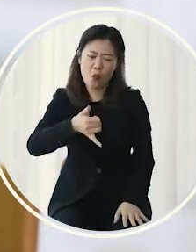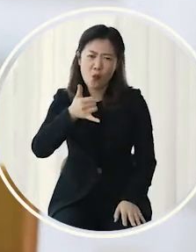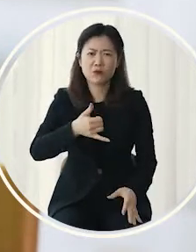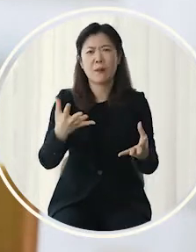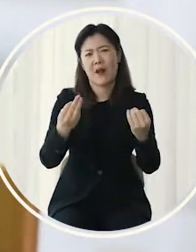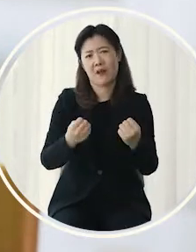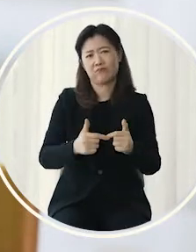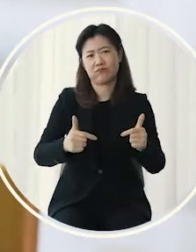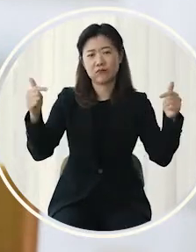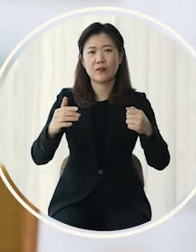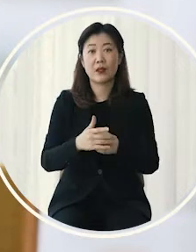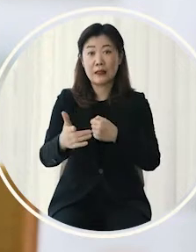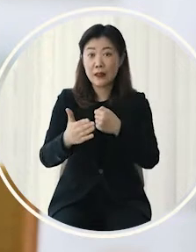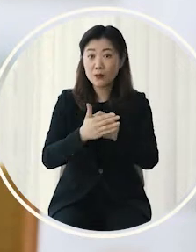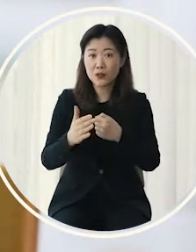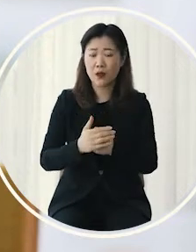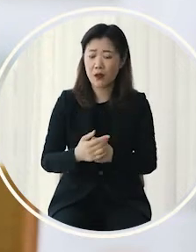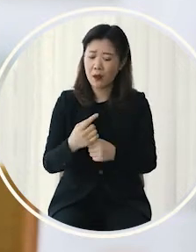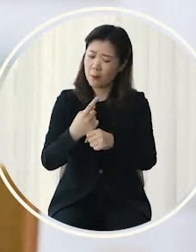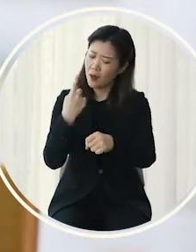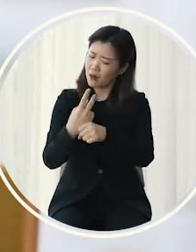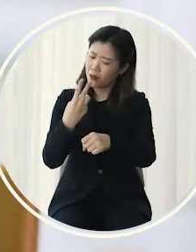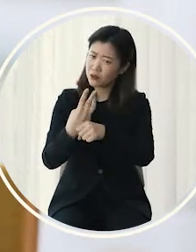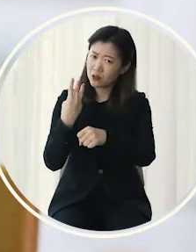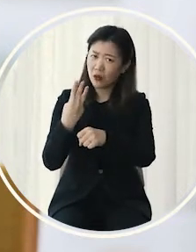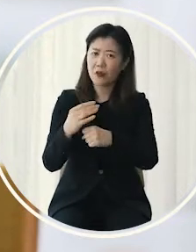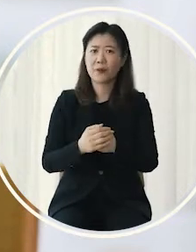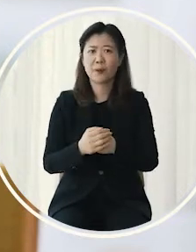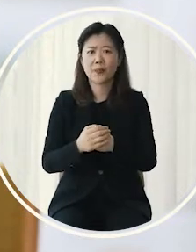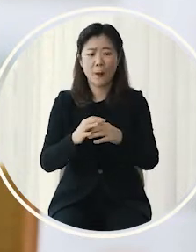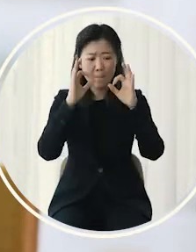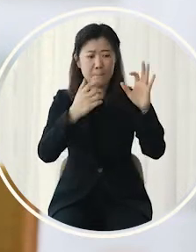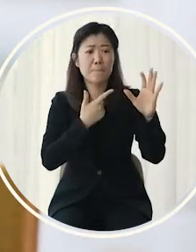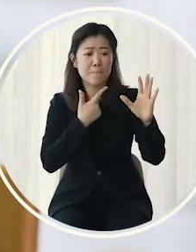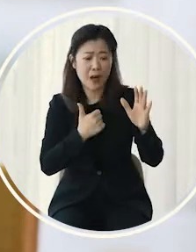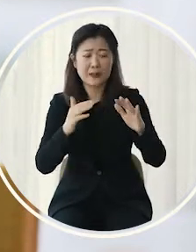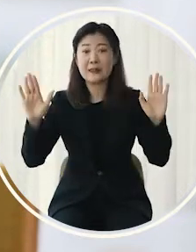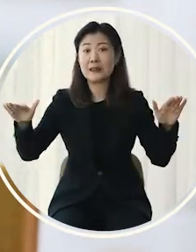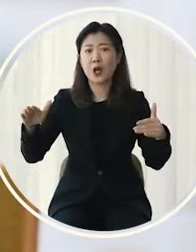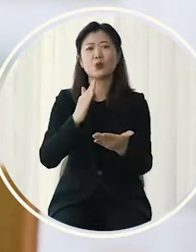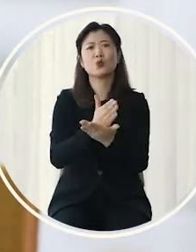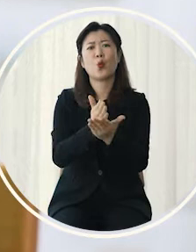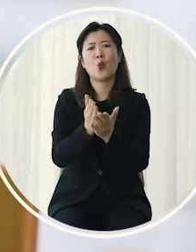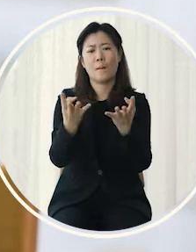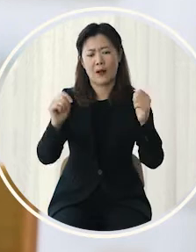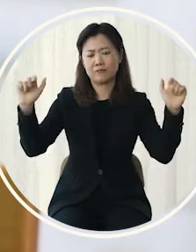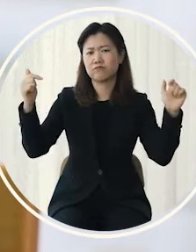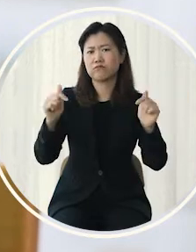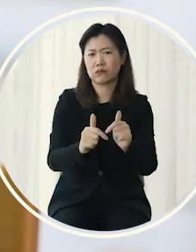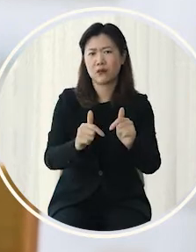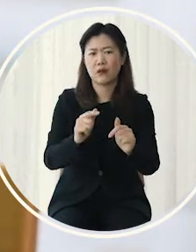일어나고 있거든요. 그렇기 때문에 제가 몇 년 전까지만 하더라도 보였던 그런 새 종수들이 많이 감소하고 있는